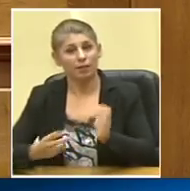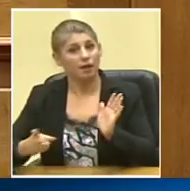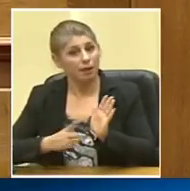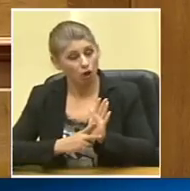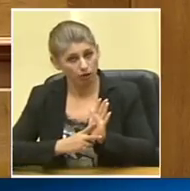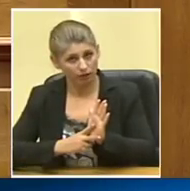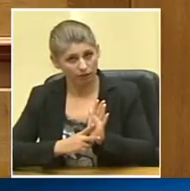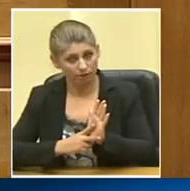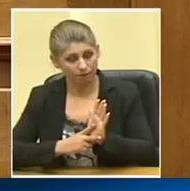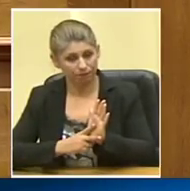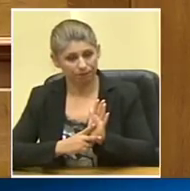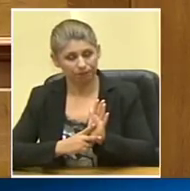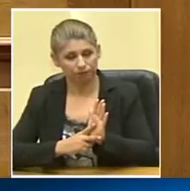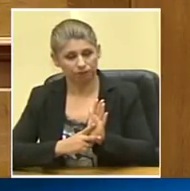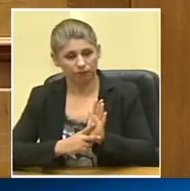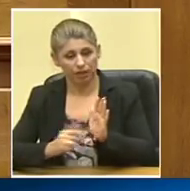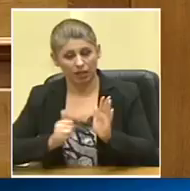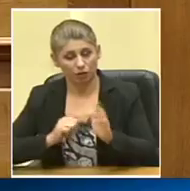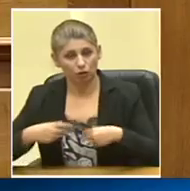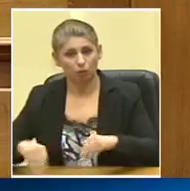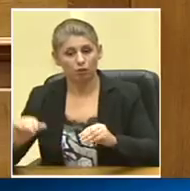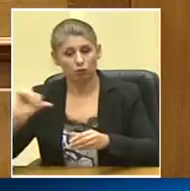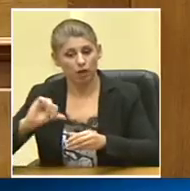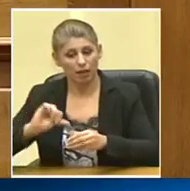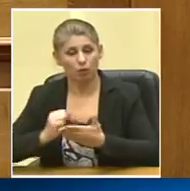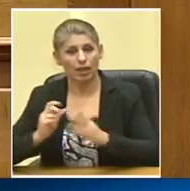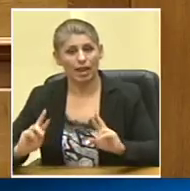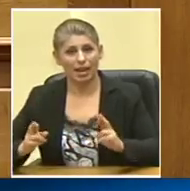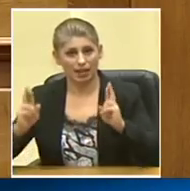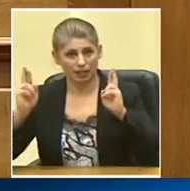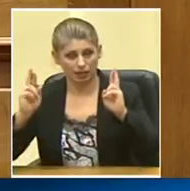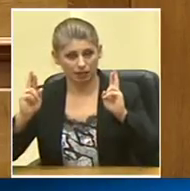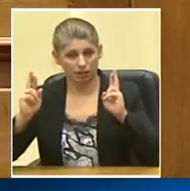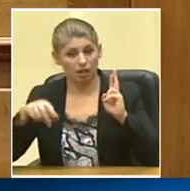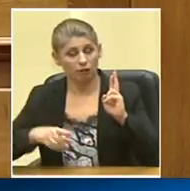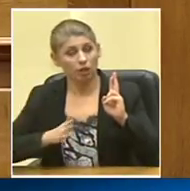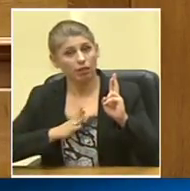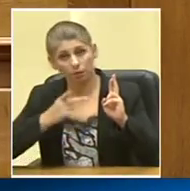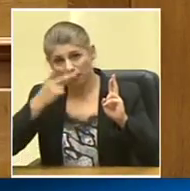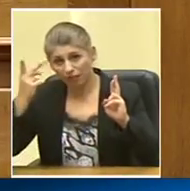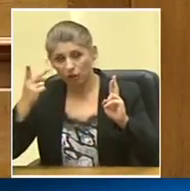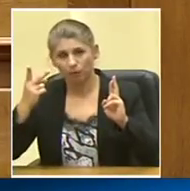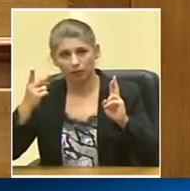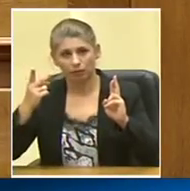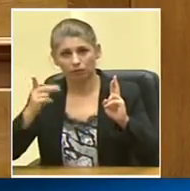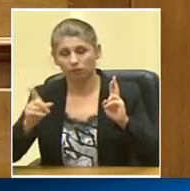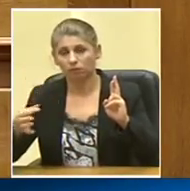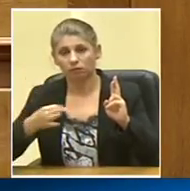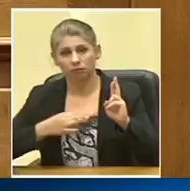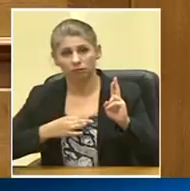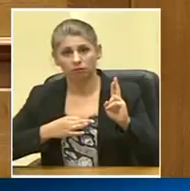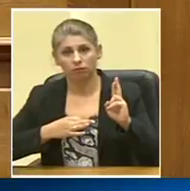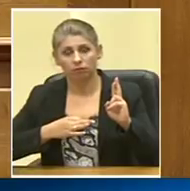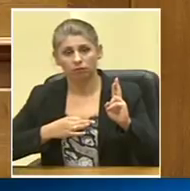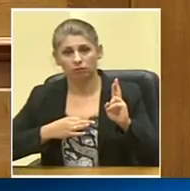απαγόρευση της ιδιωτικοποίησης του νερού και της ενέργειας, που είναι ανθρώπινα δικαιώματα, όπως μας έχει πει και η